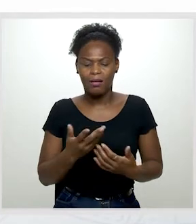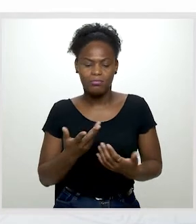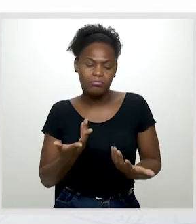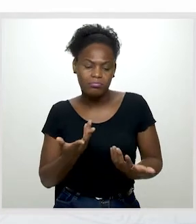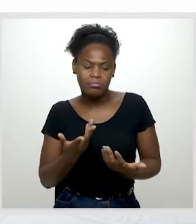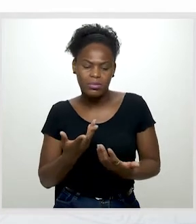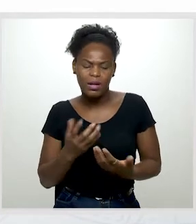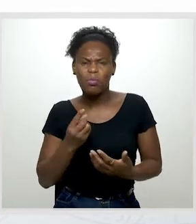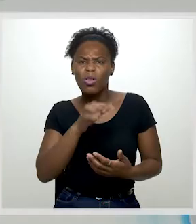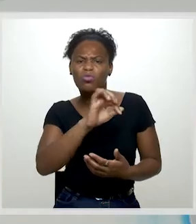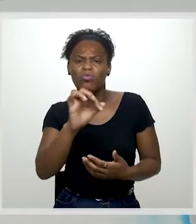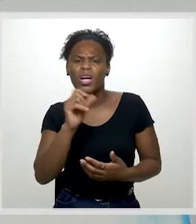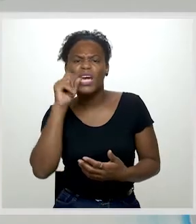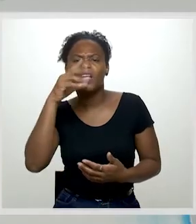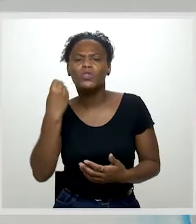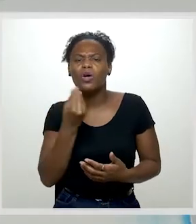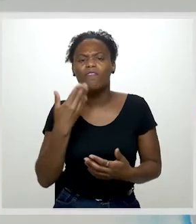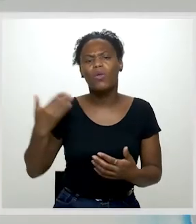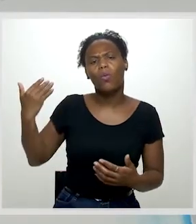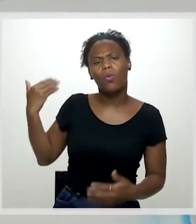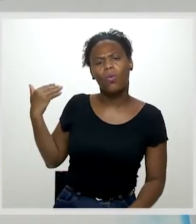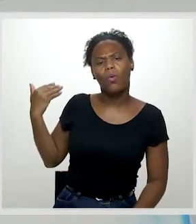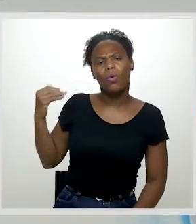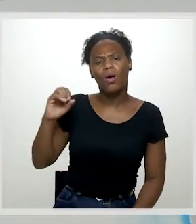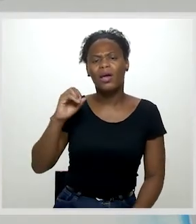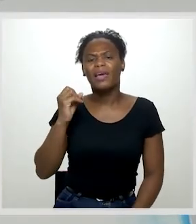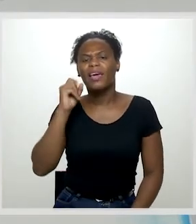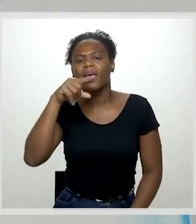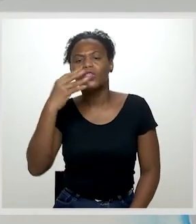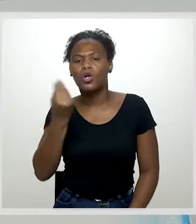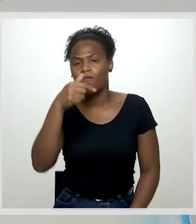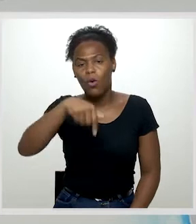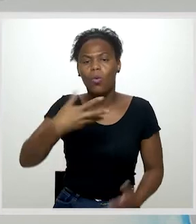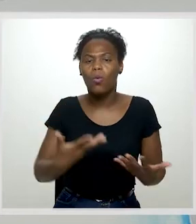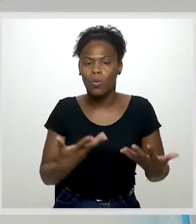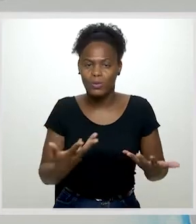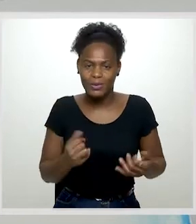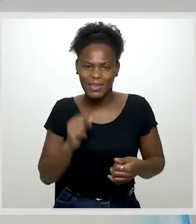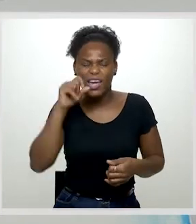question. Pour toi, qui sont ces jeunes d'hier et qui sont ces jeunes d'aujourd'hui?